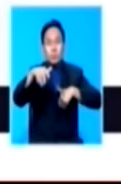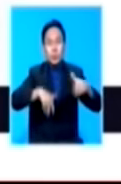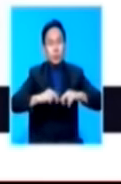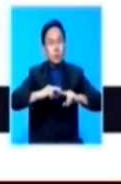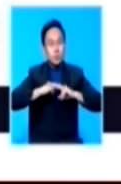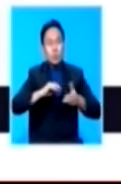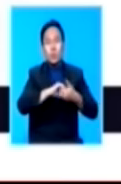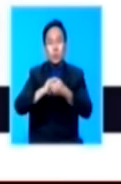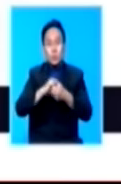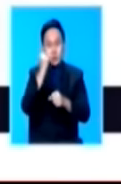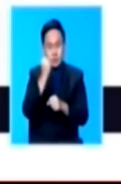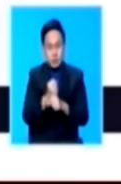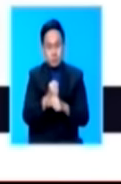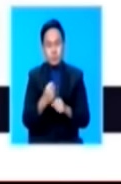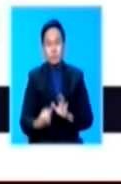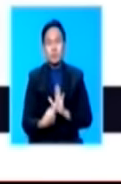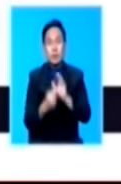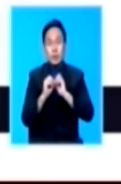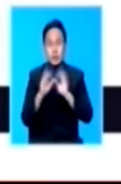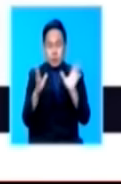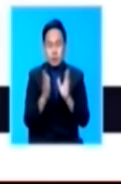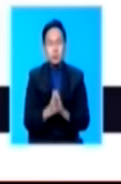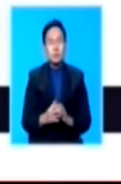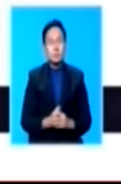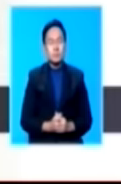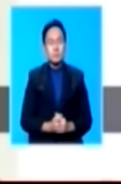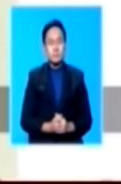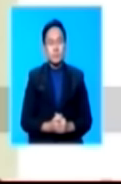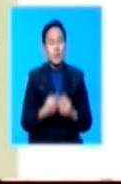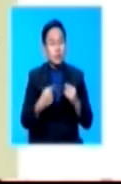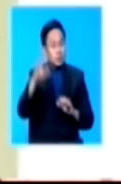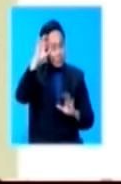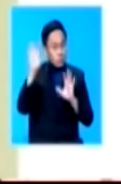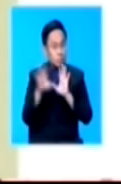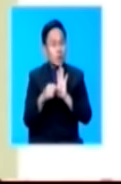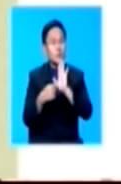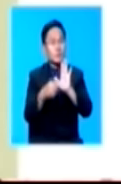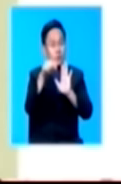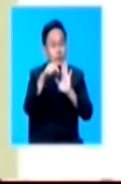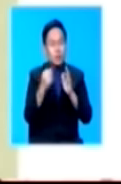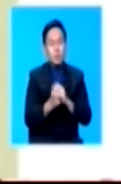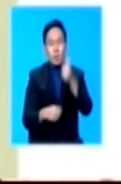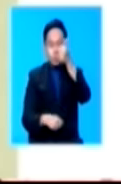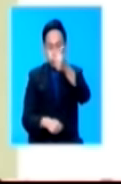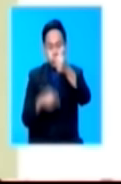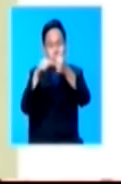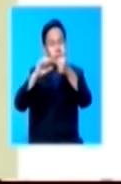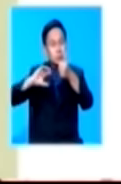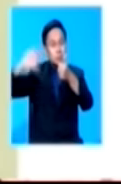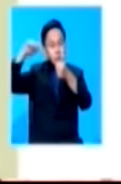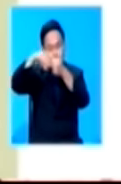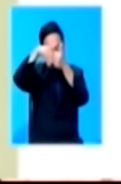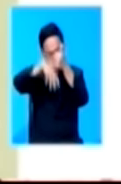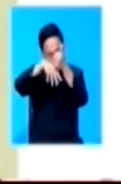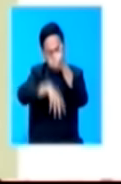ชนอันนี้จะเห็นถึงความร่วมมือระดับชาติลงไปนะครับถึงชุมชนก็คือแกนตั้งที่ผมว่านะมันจะเป็นคนจักรสำคัญนะครับข้างล่างก็ต้อง